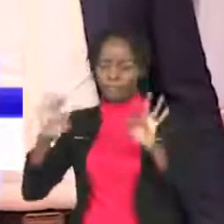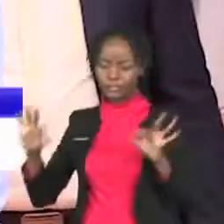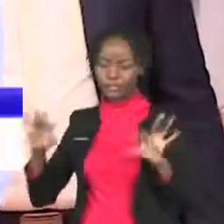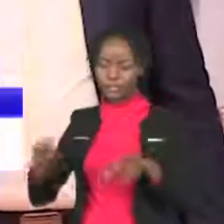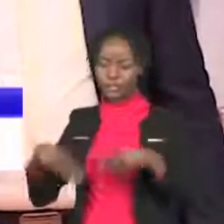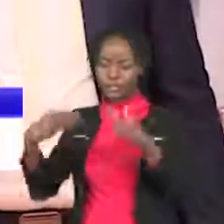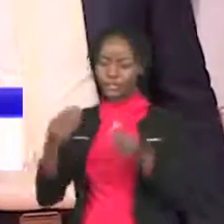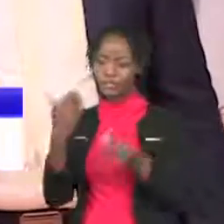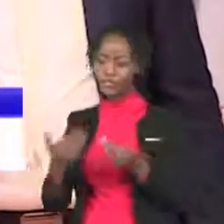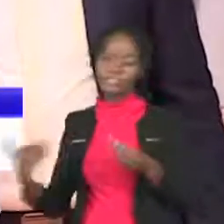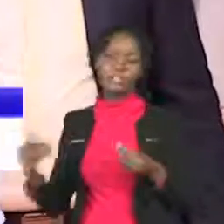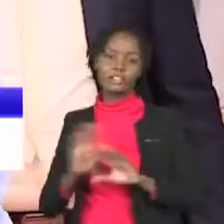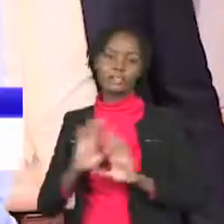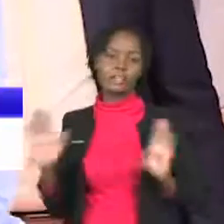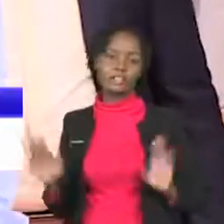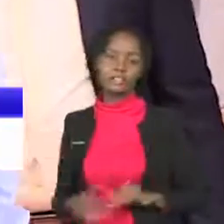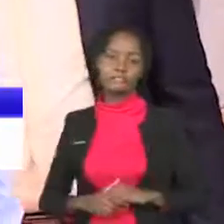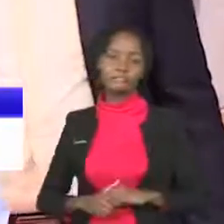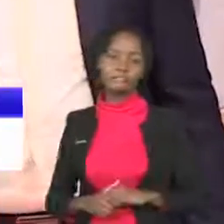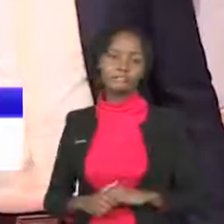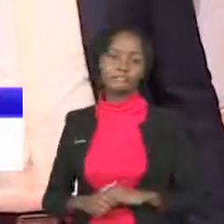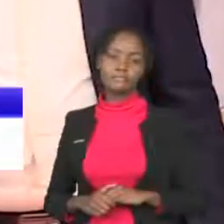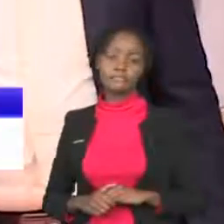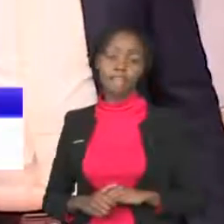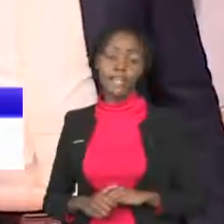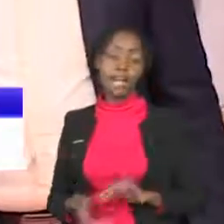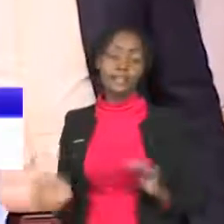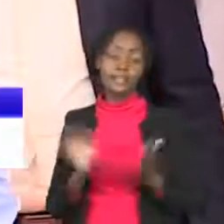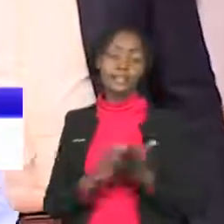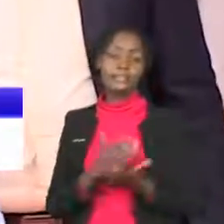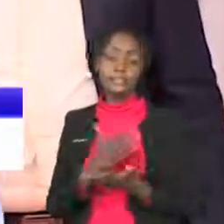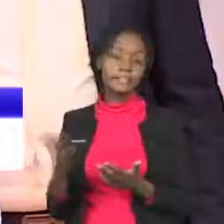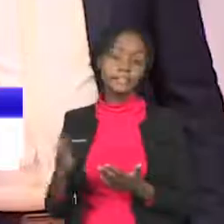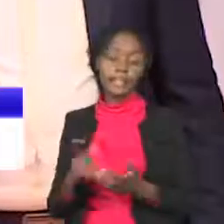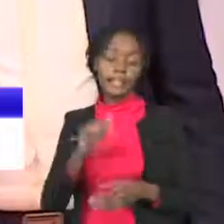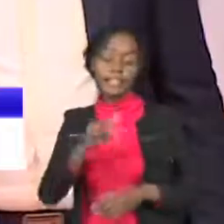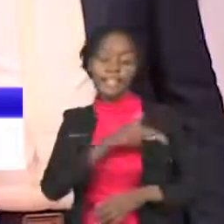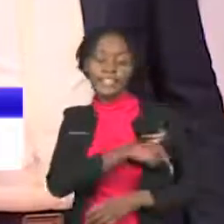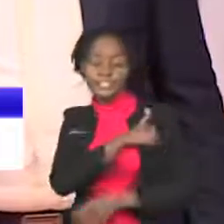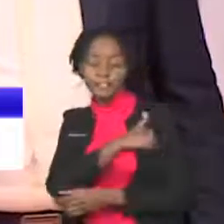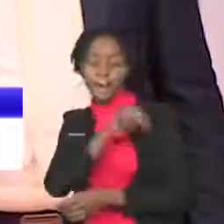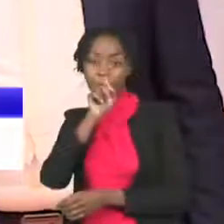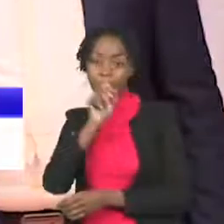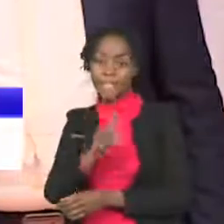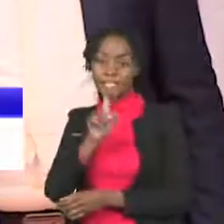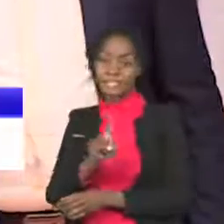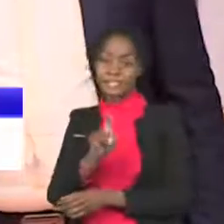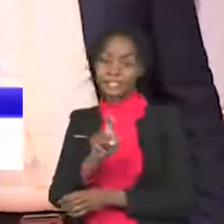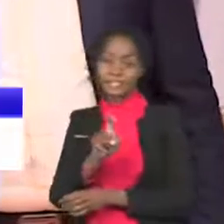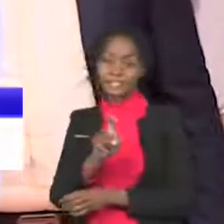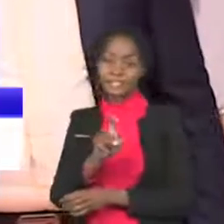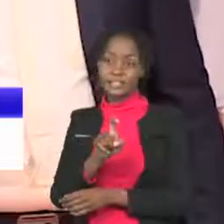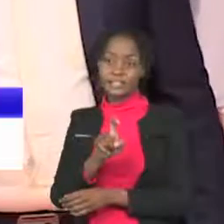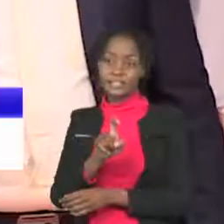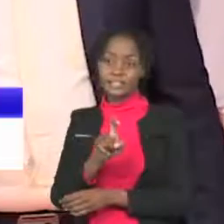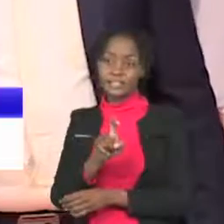watoto waende shule. Na mwisho, chief wahakikishe wasasi hao watoto wakienda shule